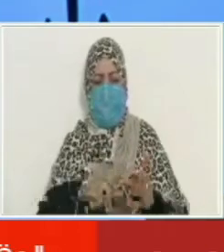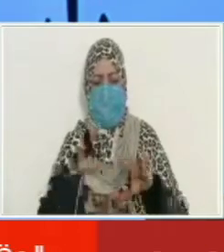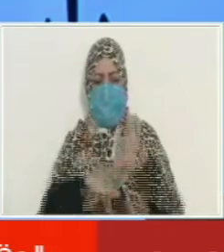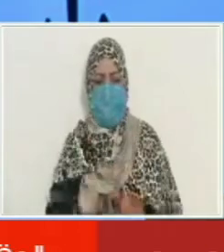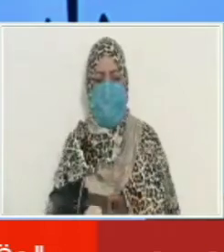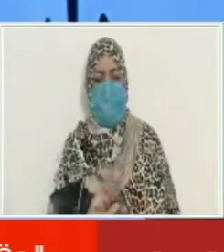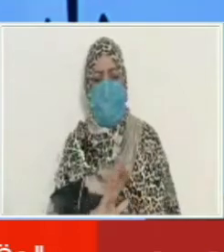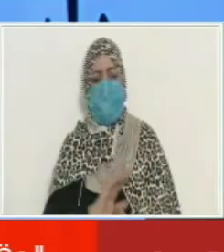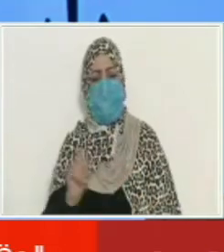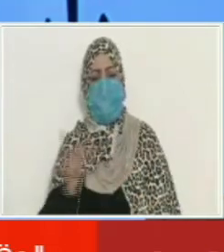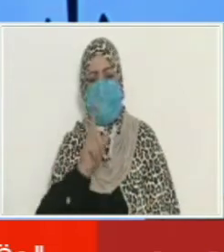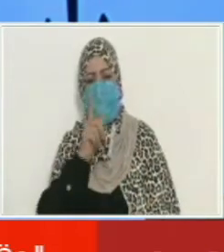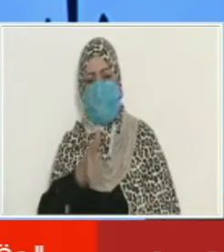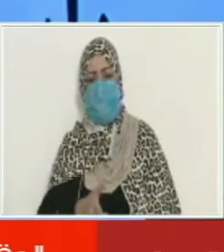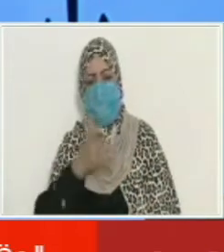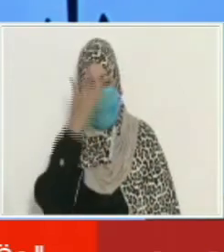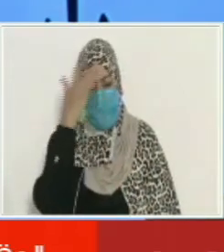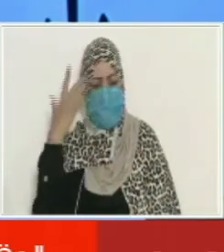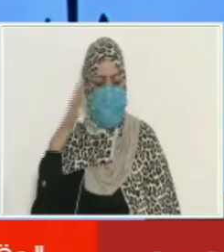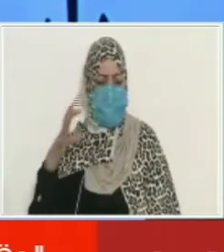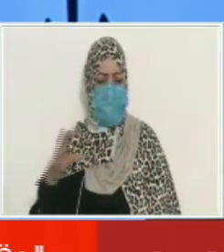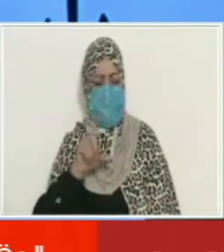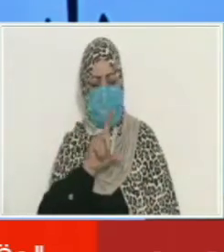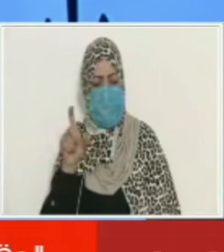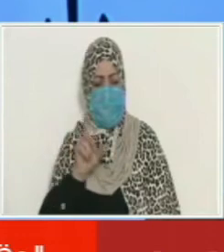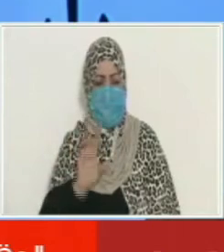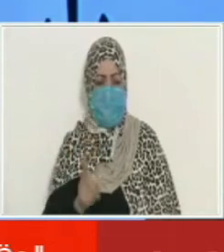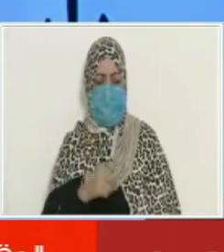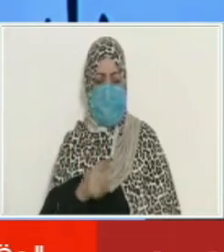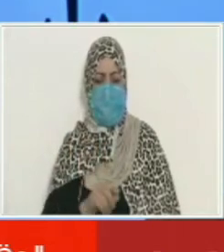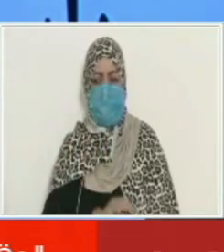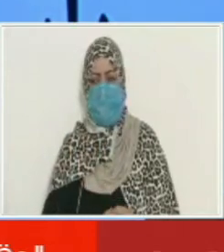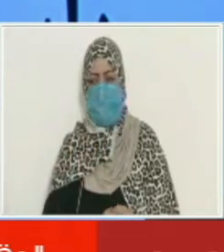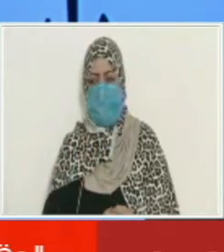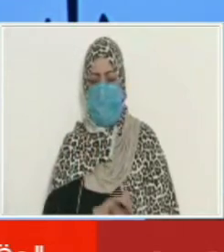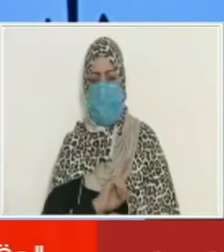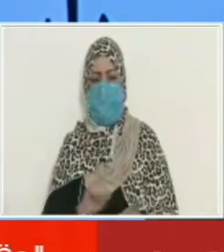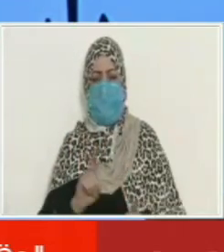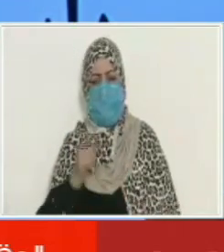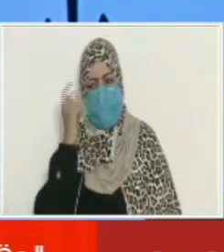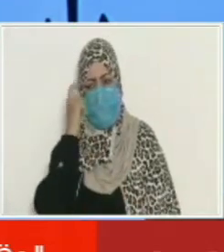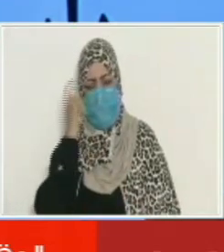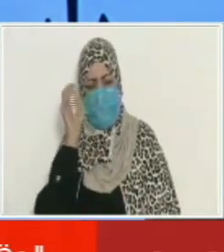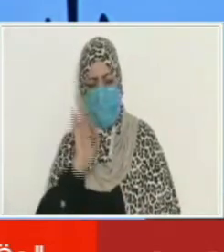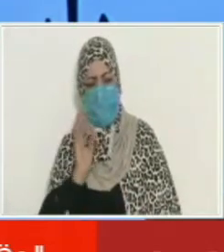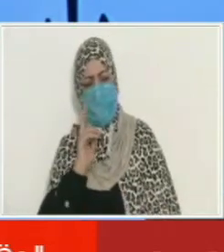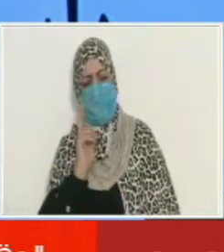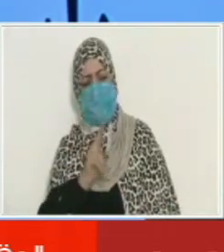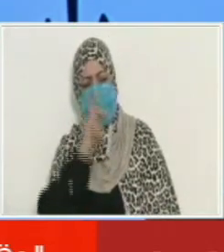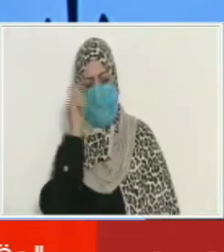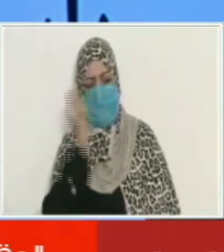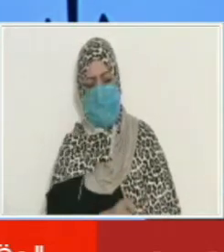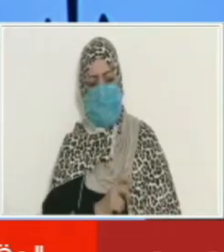مثلا بصفة ما وتلصق به ثم تنزل عليه الأحكام ويؤخذ منه ماله ويغتصب منه ماله ويؤخذ